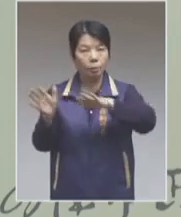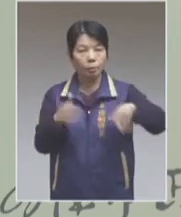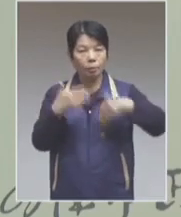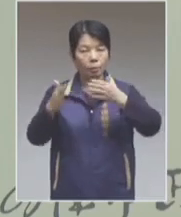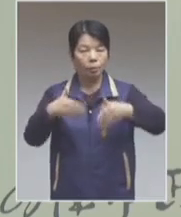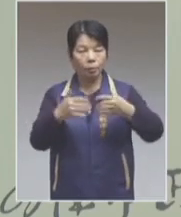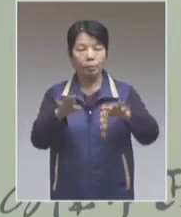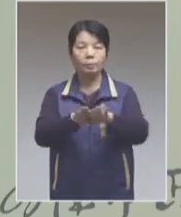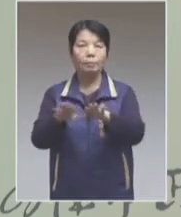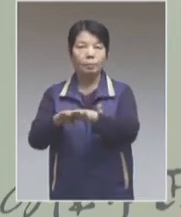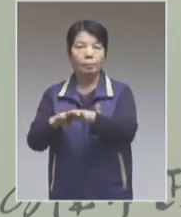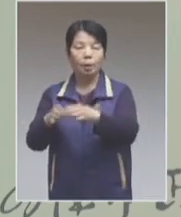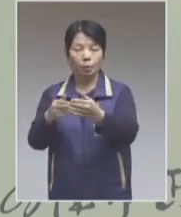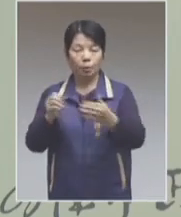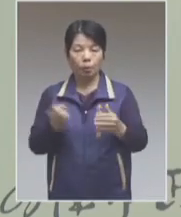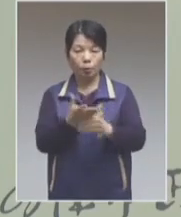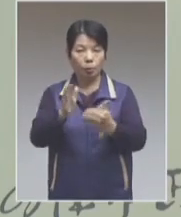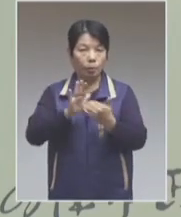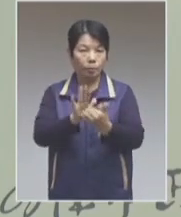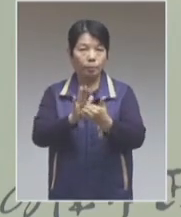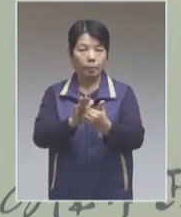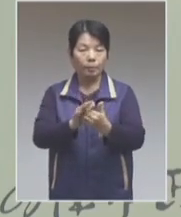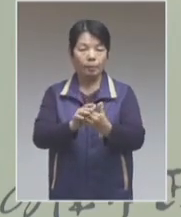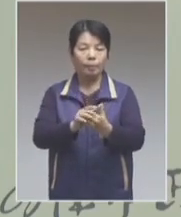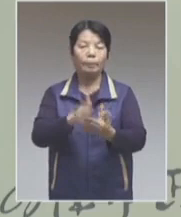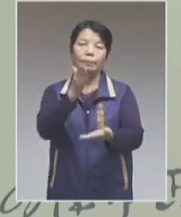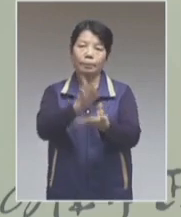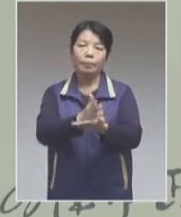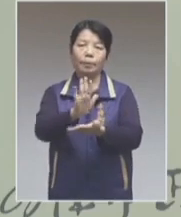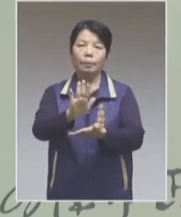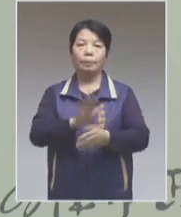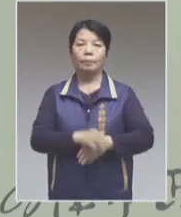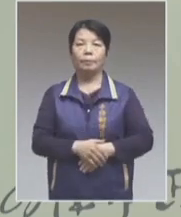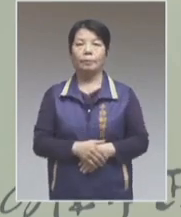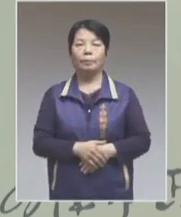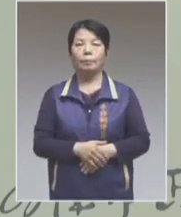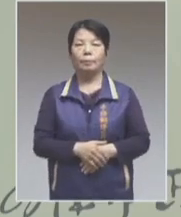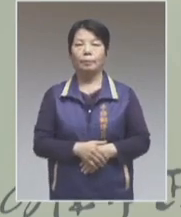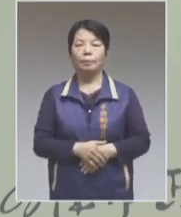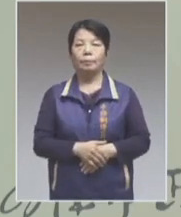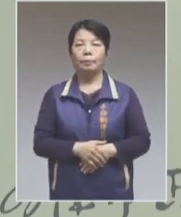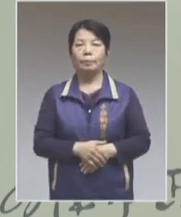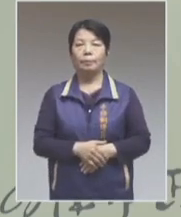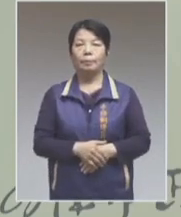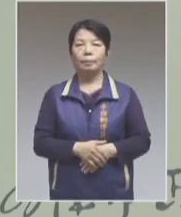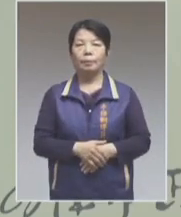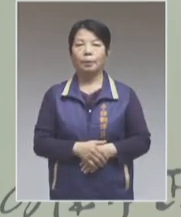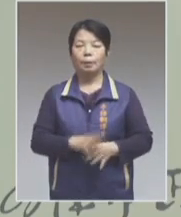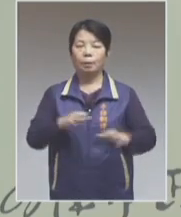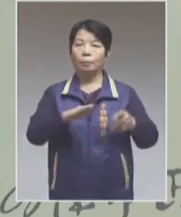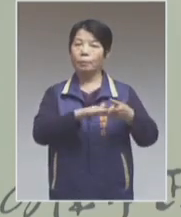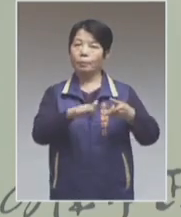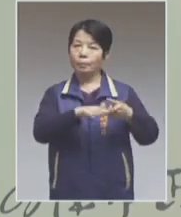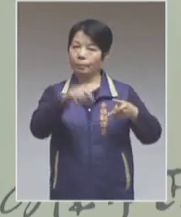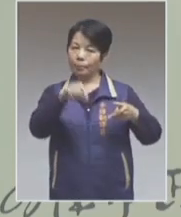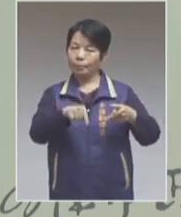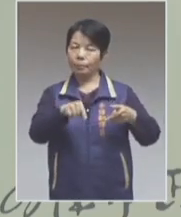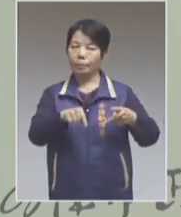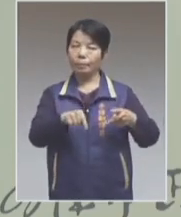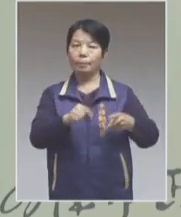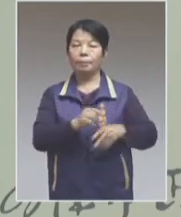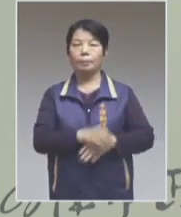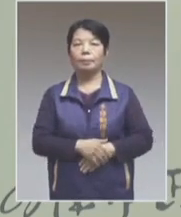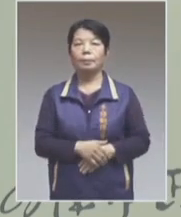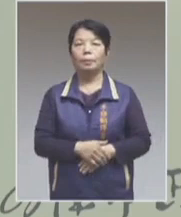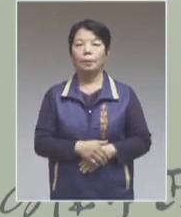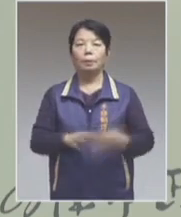防性的这个停课，哦，在这个国小的部分，